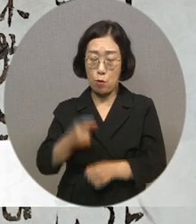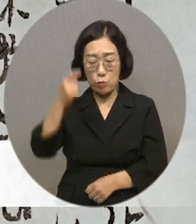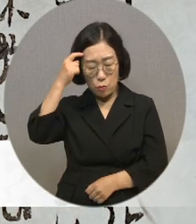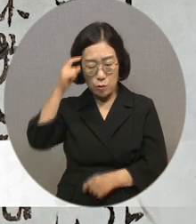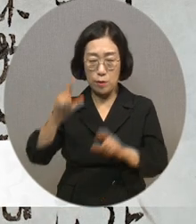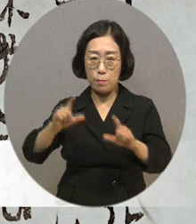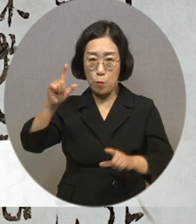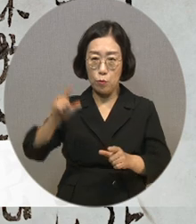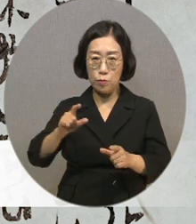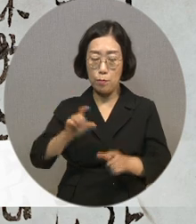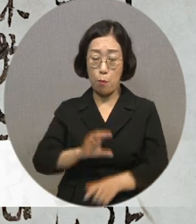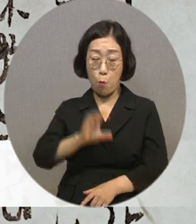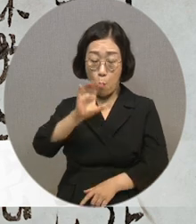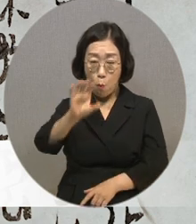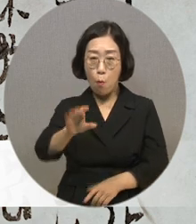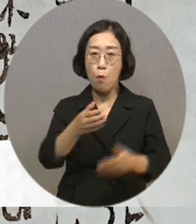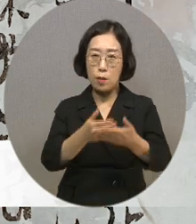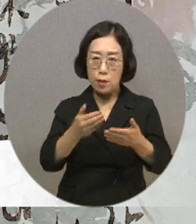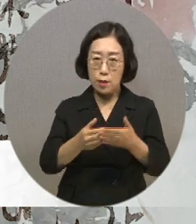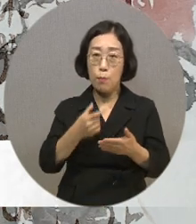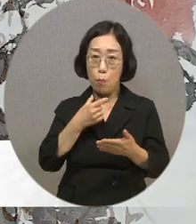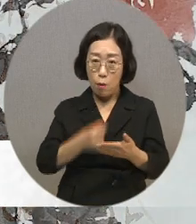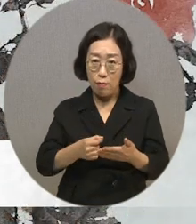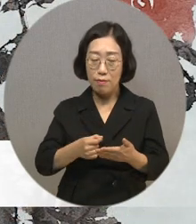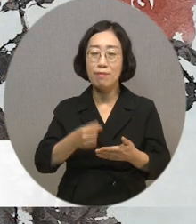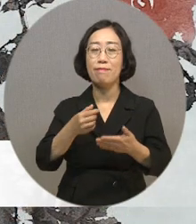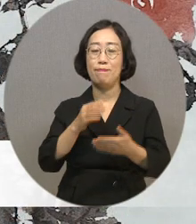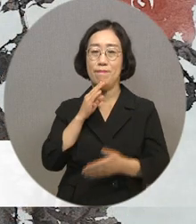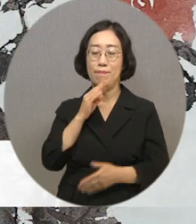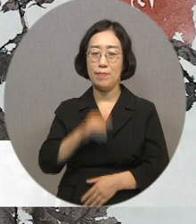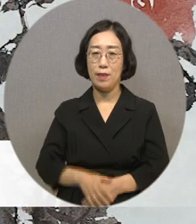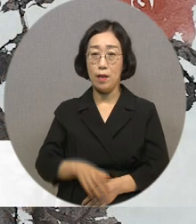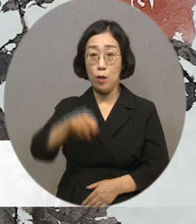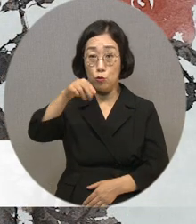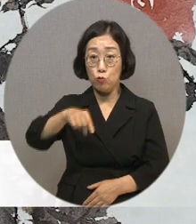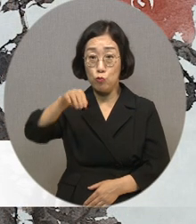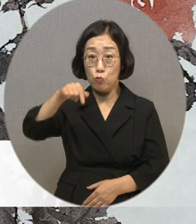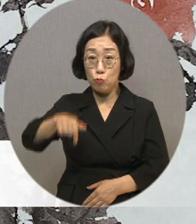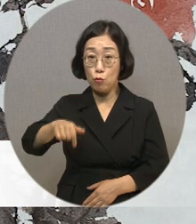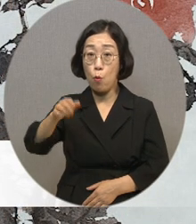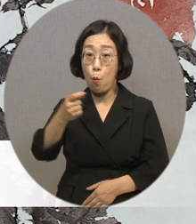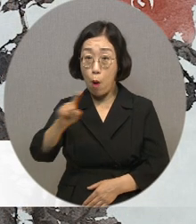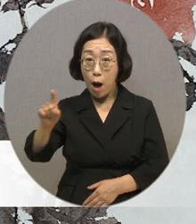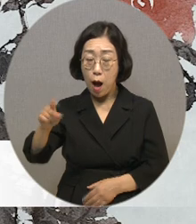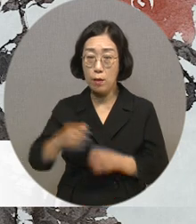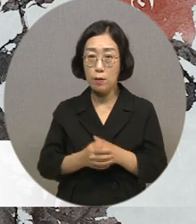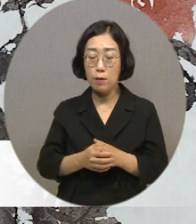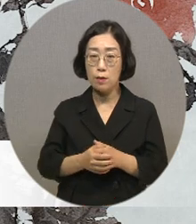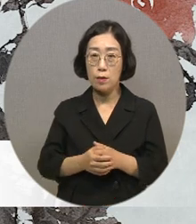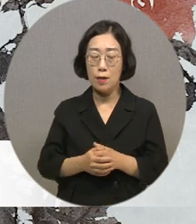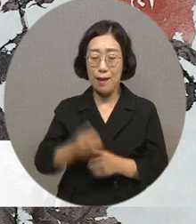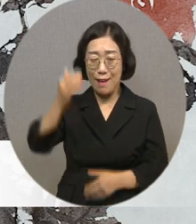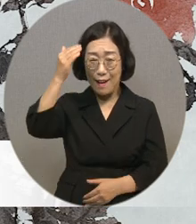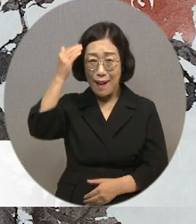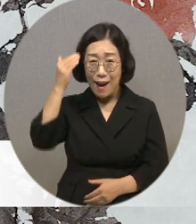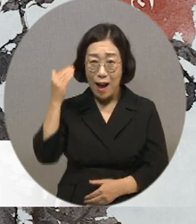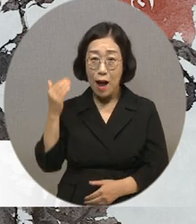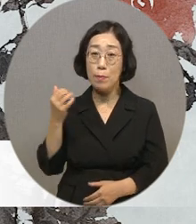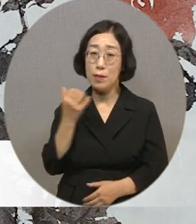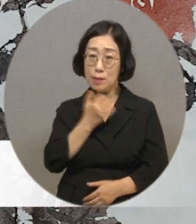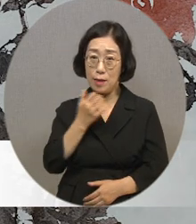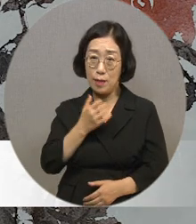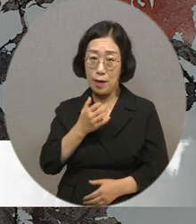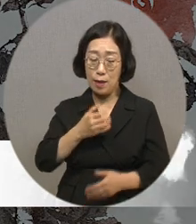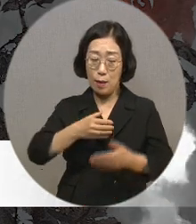하는 그림입니다. 그 중에서도 수묵화는 화선지에 먹이 번지고